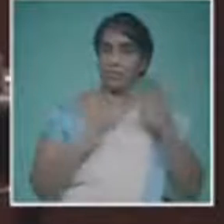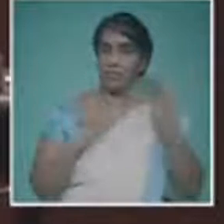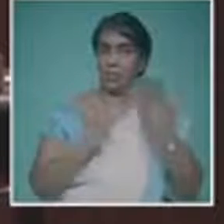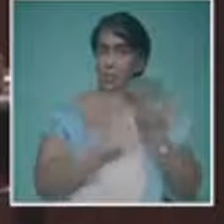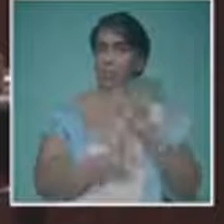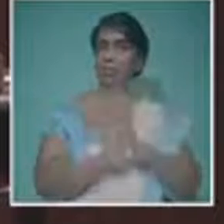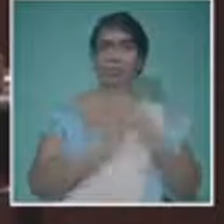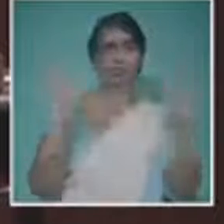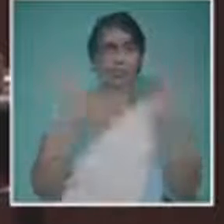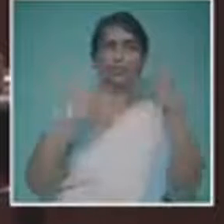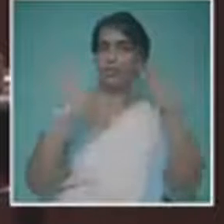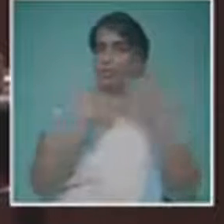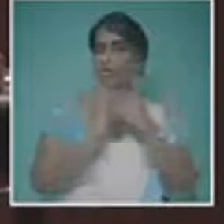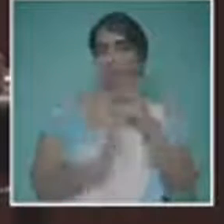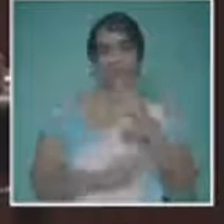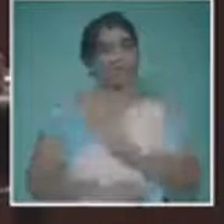என்றிருக்கின்றேன். இங்கே